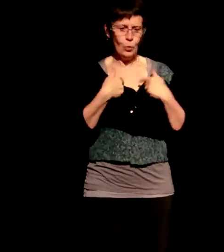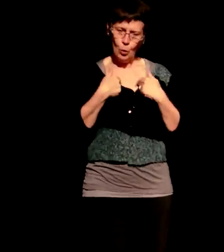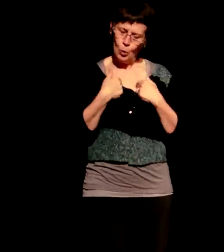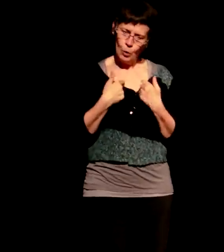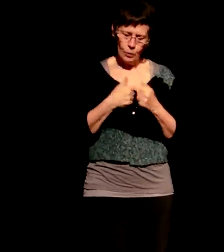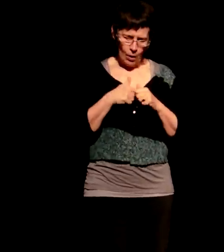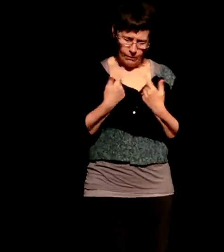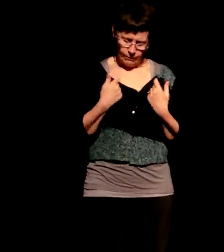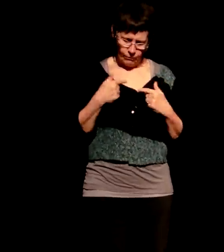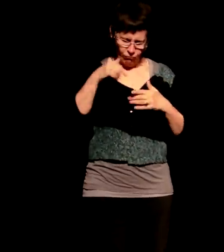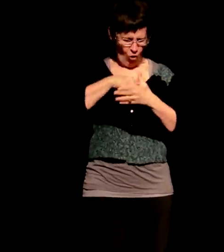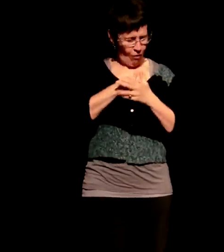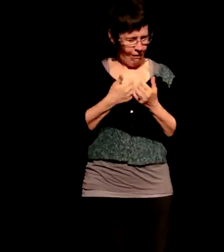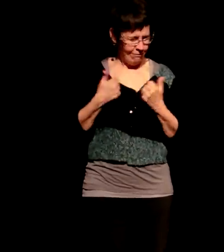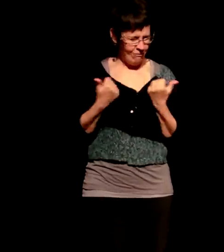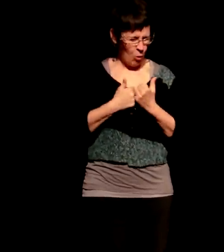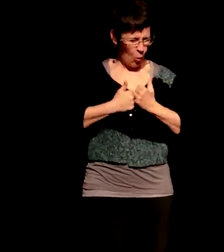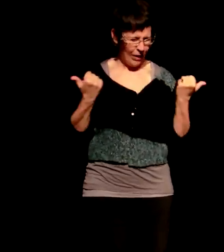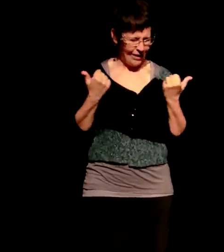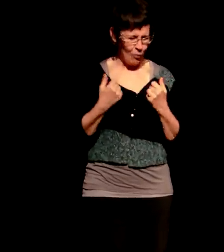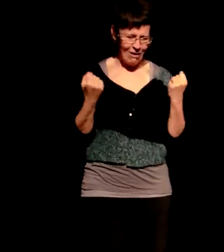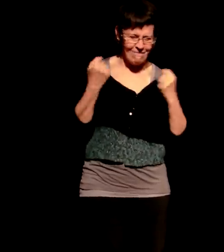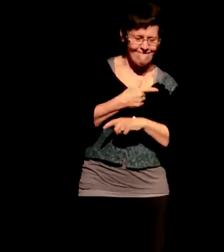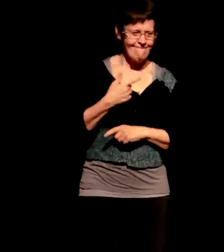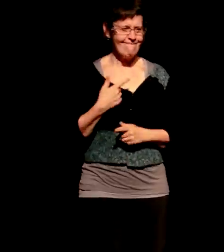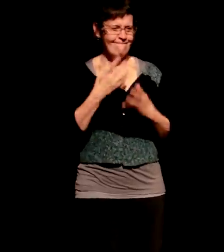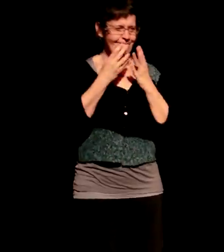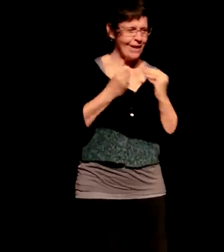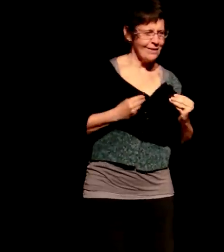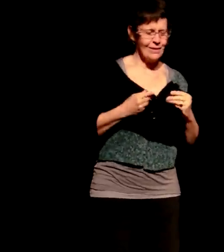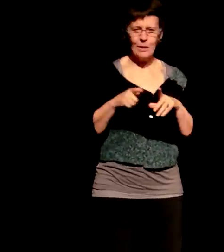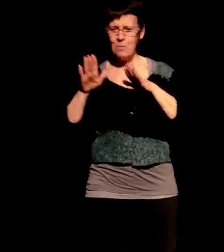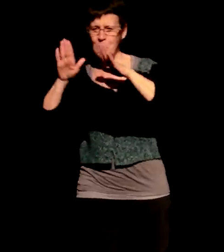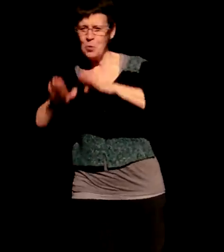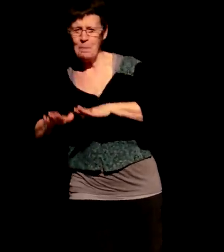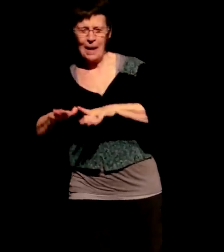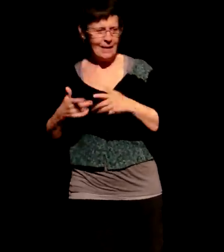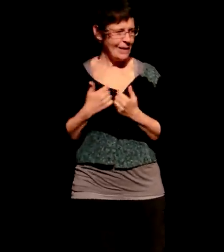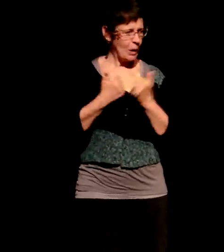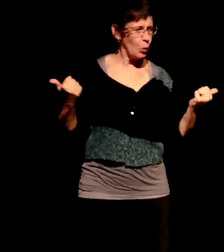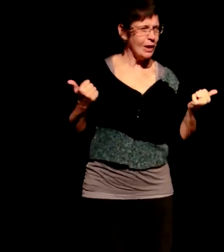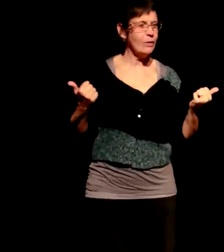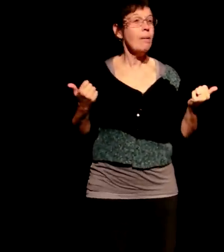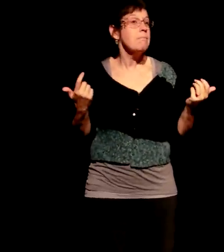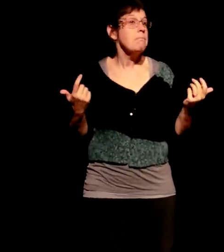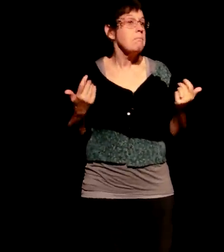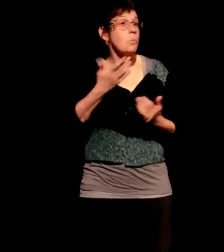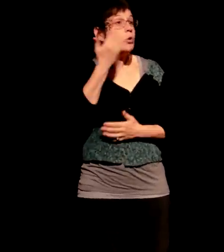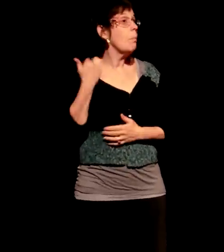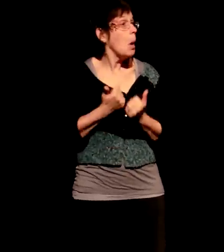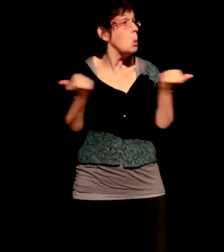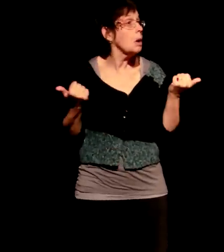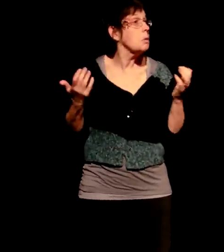Elle disait, je suis marxiste, et en même temps, je suis musulmane, et pour moi, c'est contradictoire. Je ne sais pas si c'est contradictoire, je ne sais pas. Mais ce que